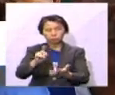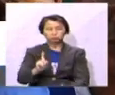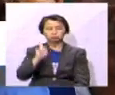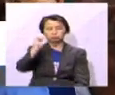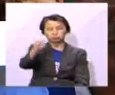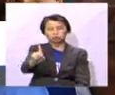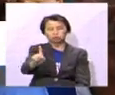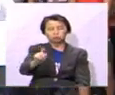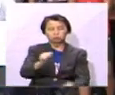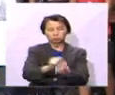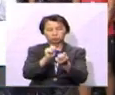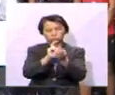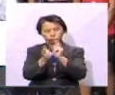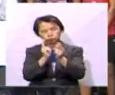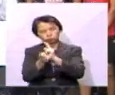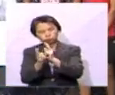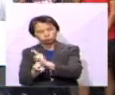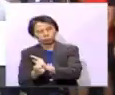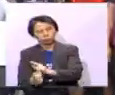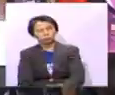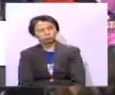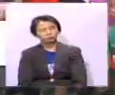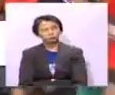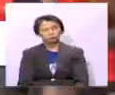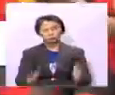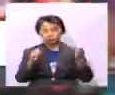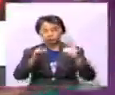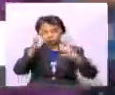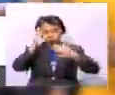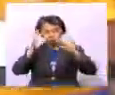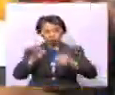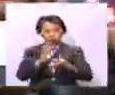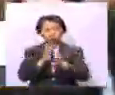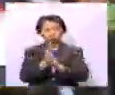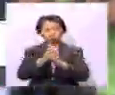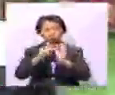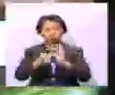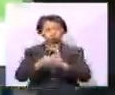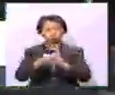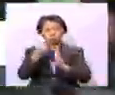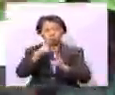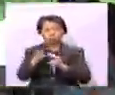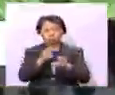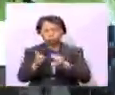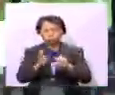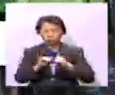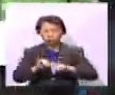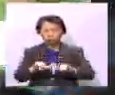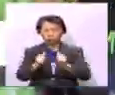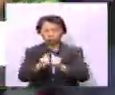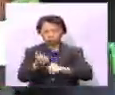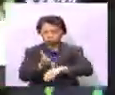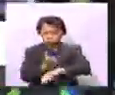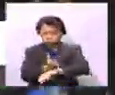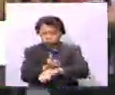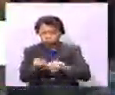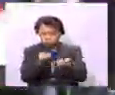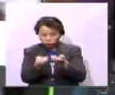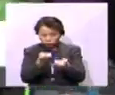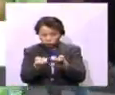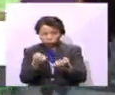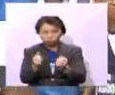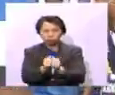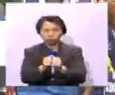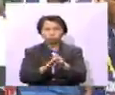dengan beberapa perubahan. Beliau juga berharap keputusan itu menjadi permulaan kepada usaha berterusan untuk meningkatkan lagi pengurusan